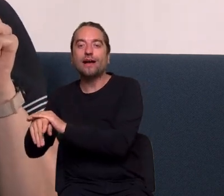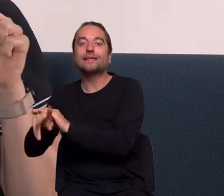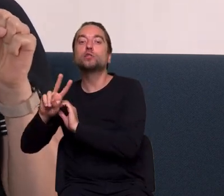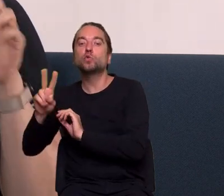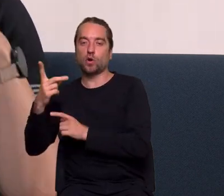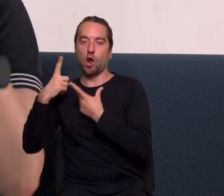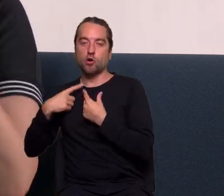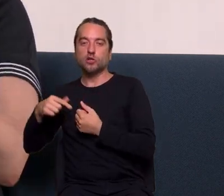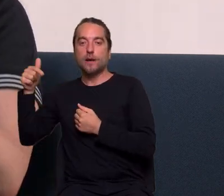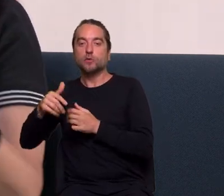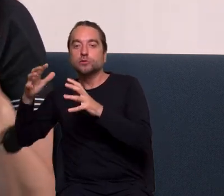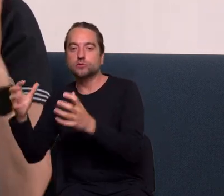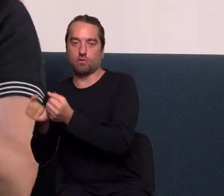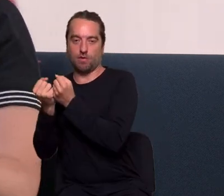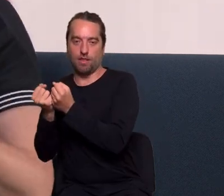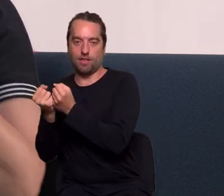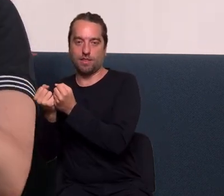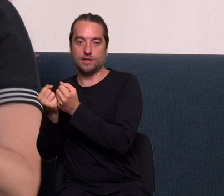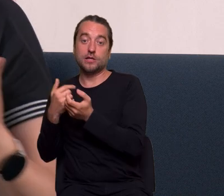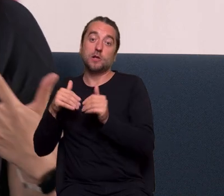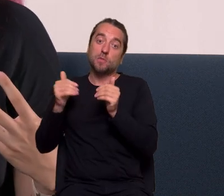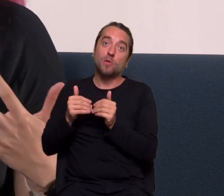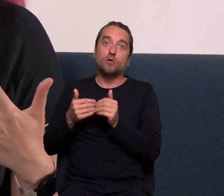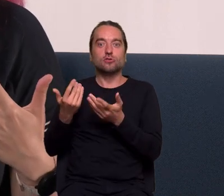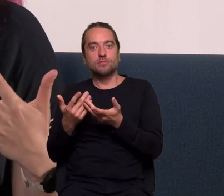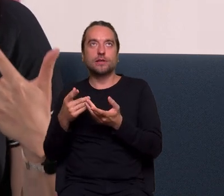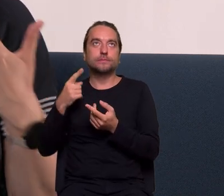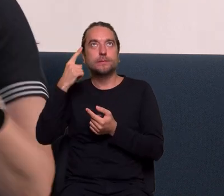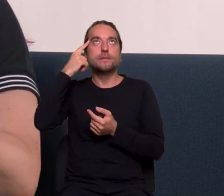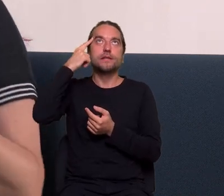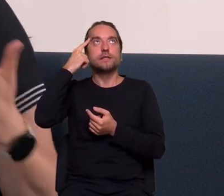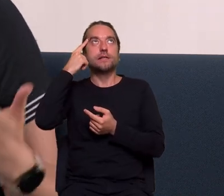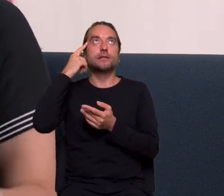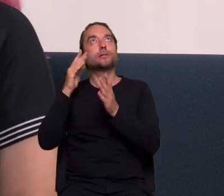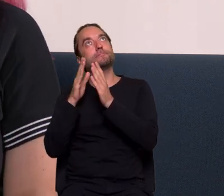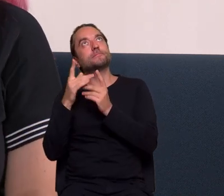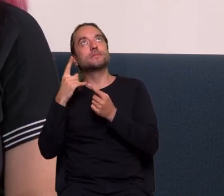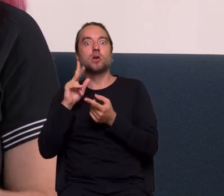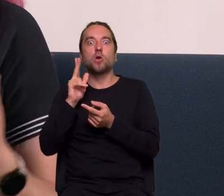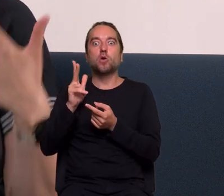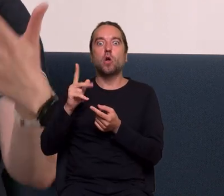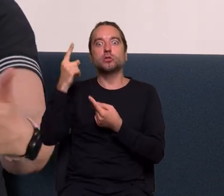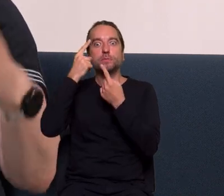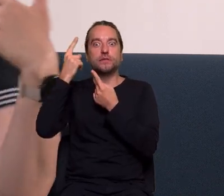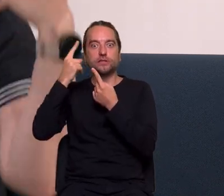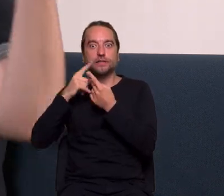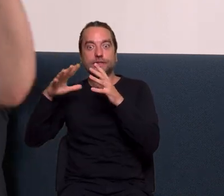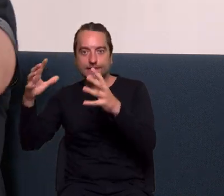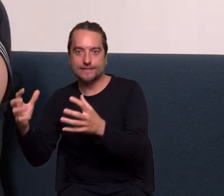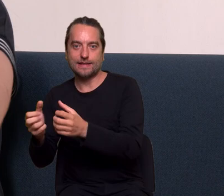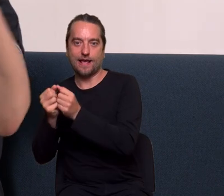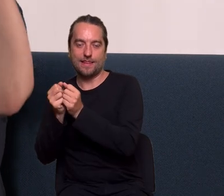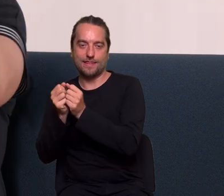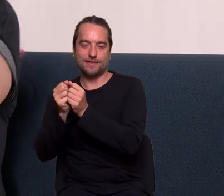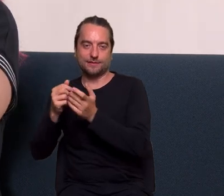znajdzie. I tam możemy włożyć, prawda, jakąś naszą intencję w poszukiwaniu tego przedmiotu, ale to nie znaczy, prawda, zawsze, że ten przedmiot też wyjdzie